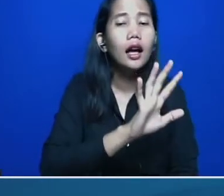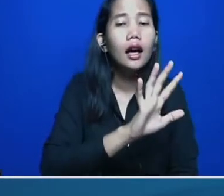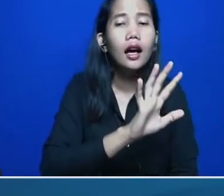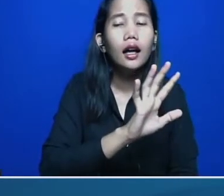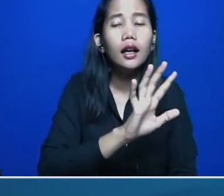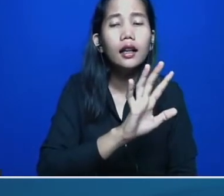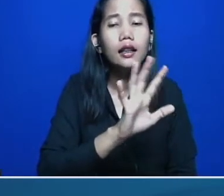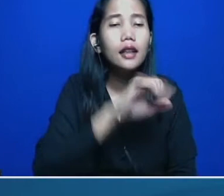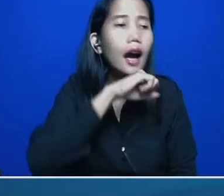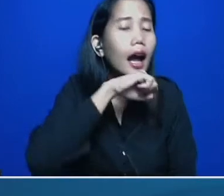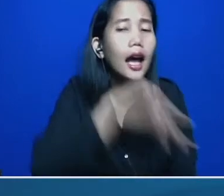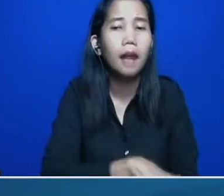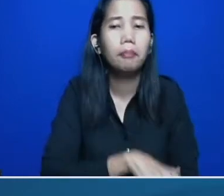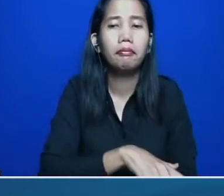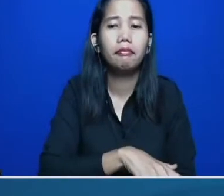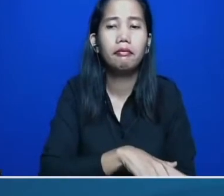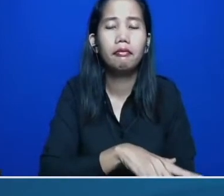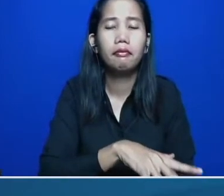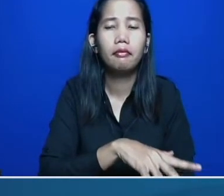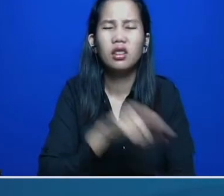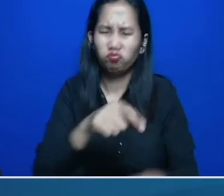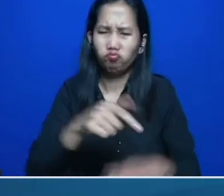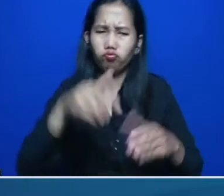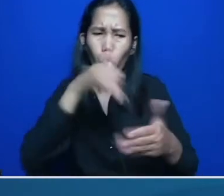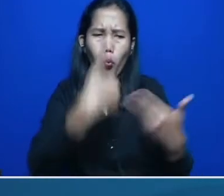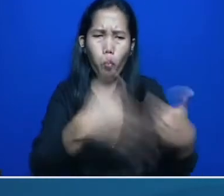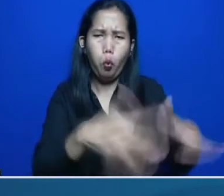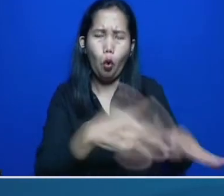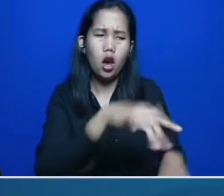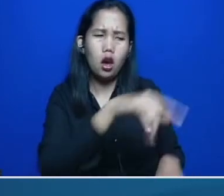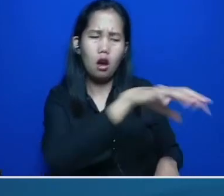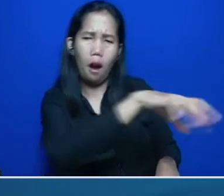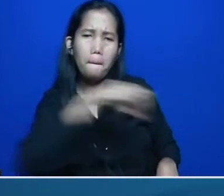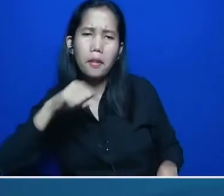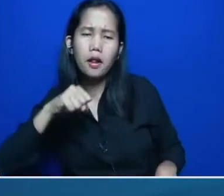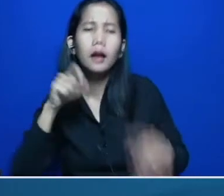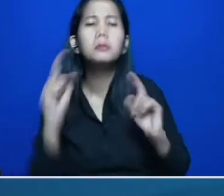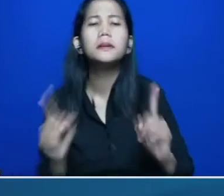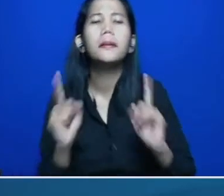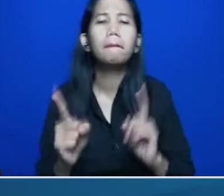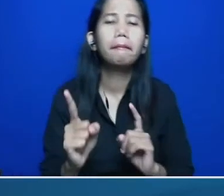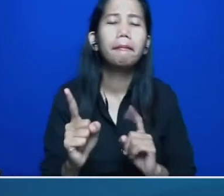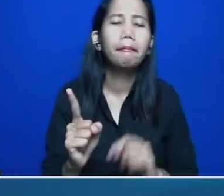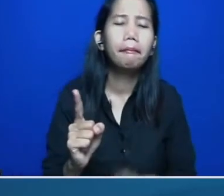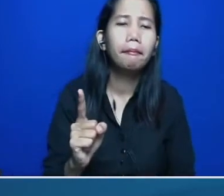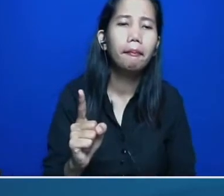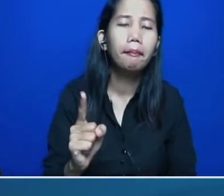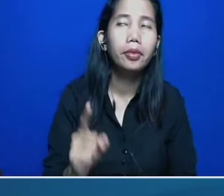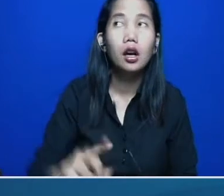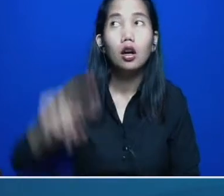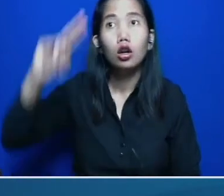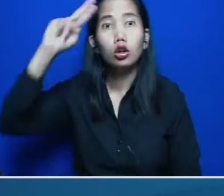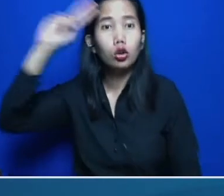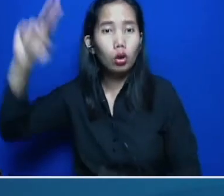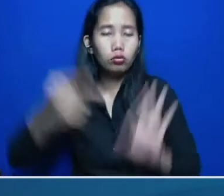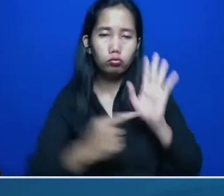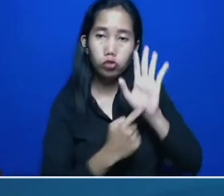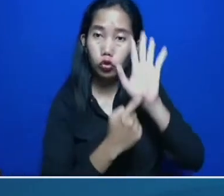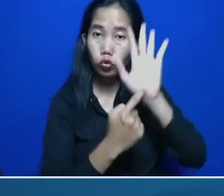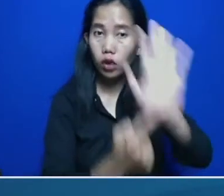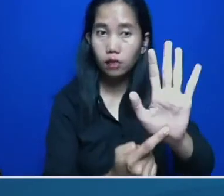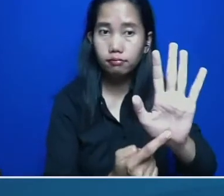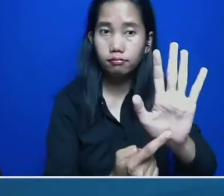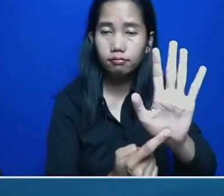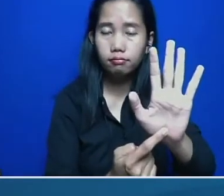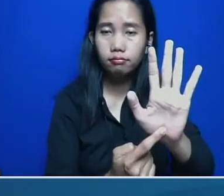yang haram hanya satu pasang lalu Tuhan berfirman kepada Musa dan Harun katanya